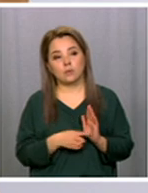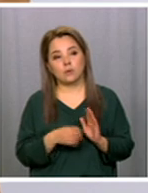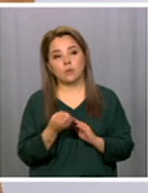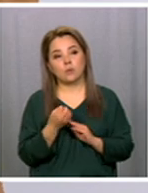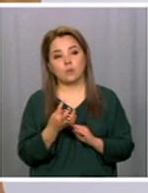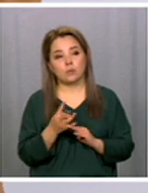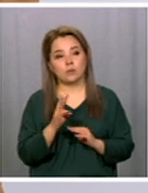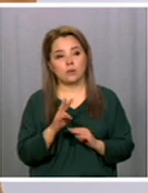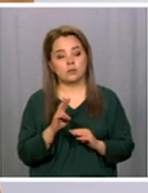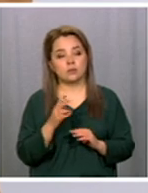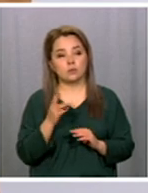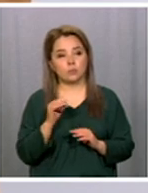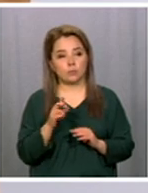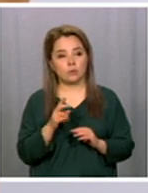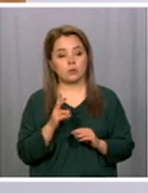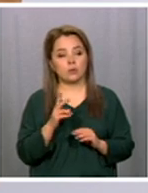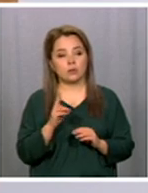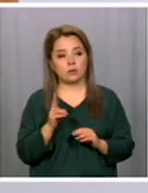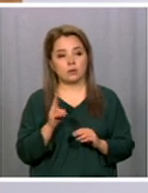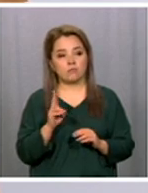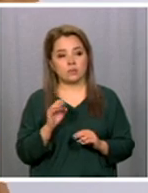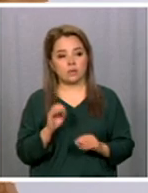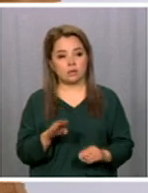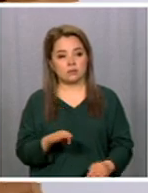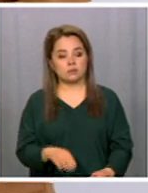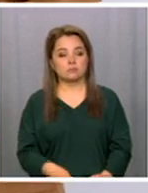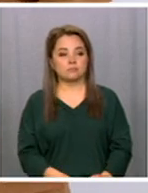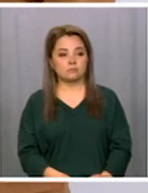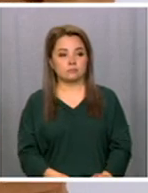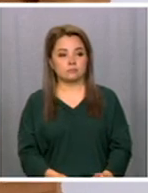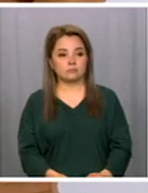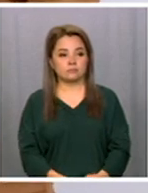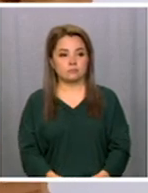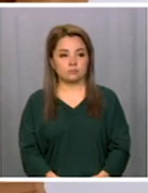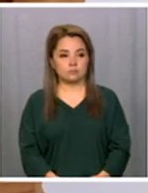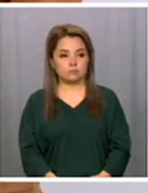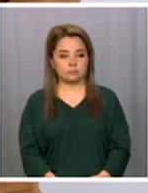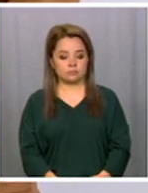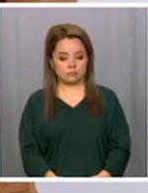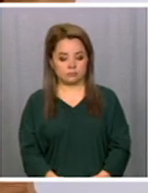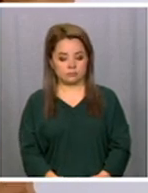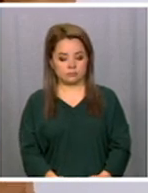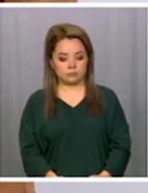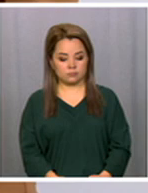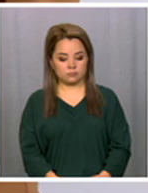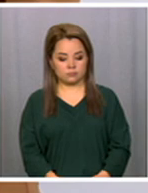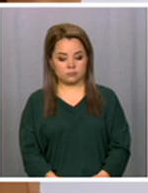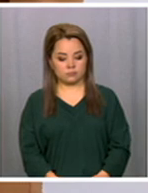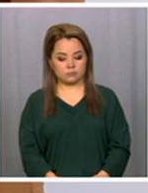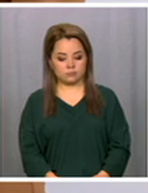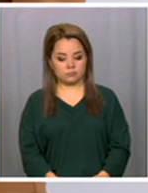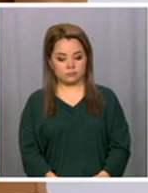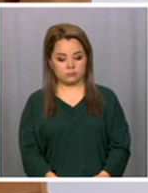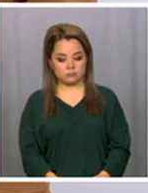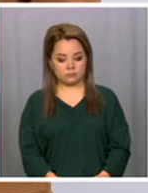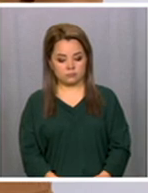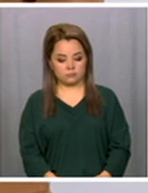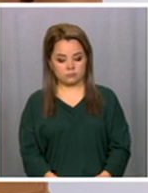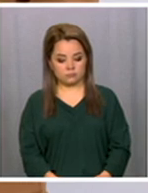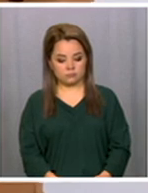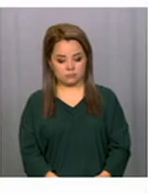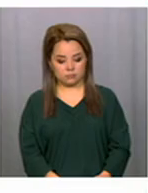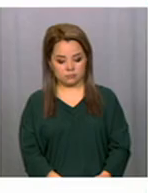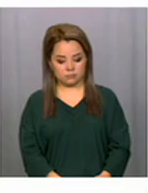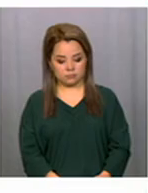бөлінген 14Н куб К квадрат. Жауабы М бөлінген 14Н куб К квадрат